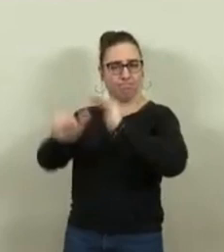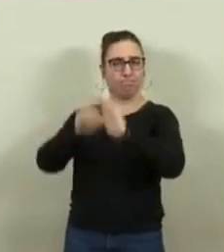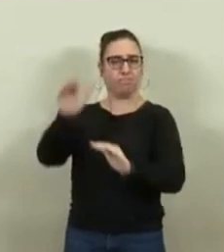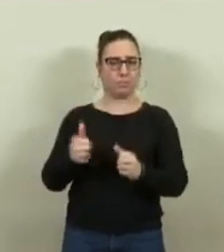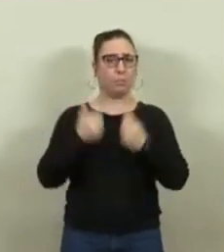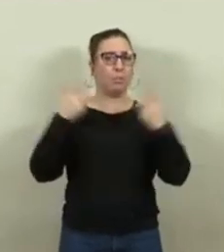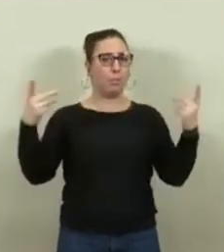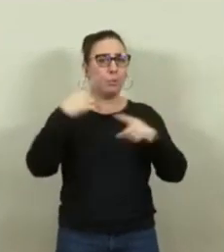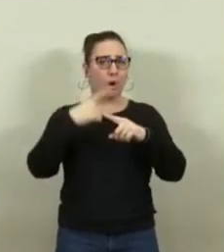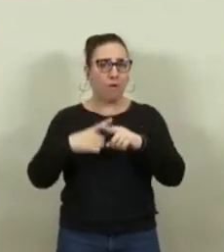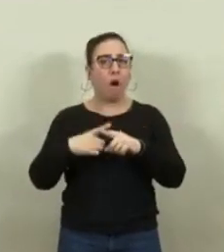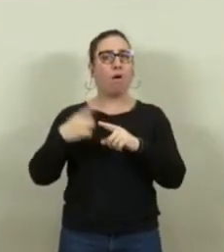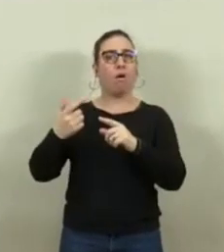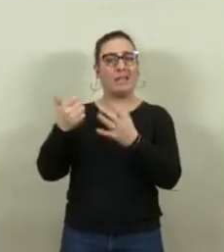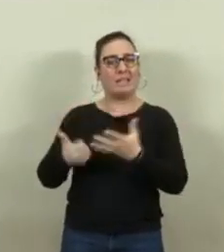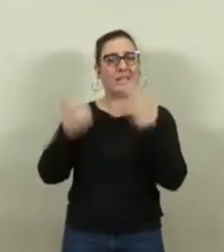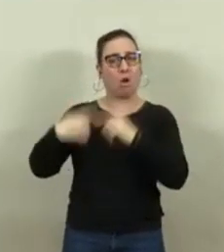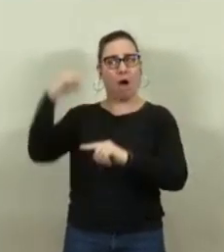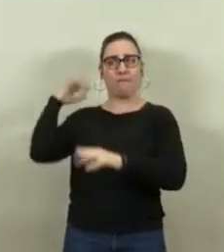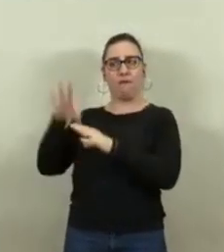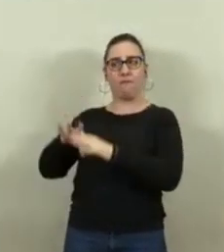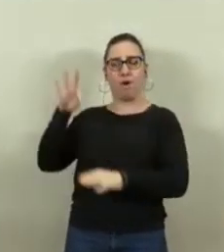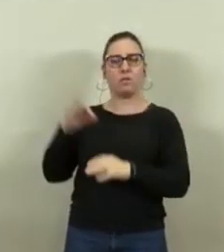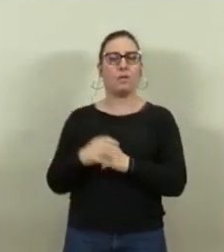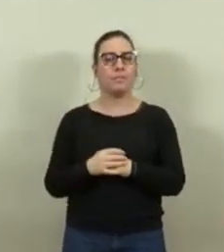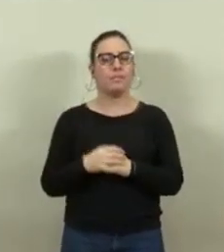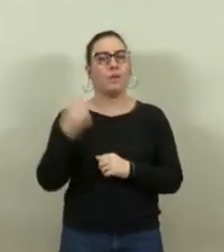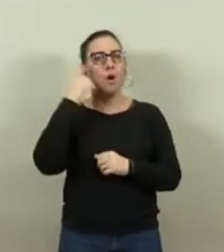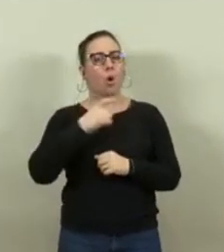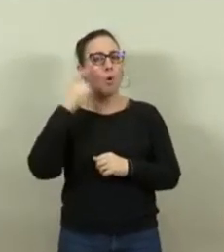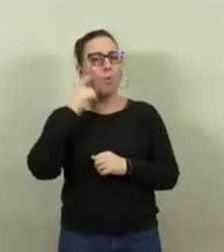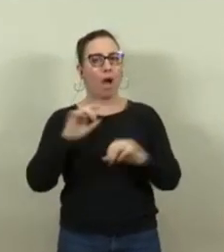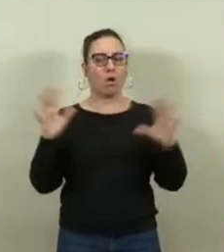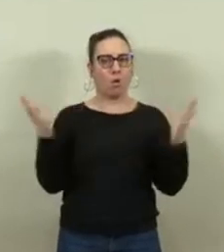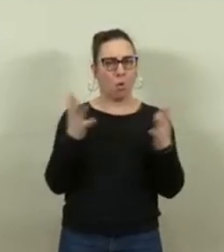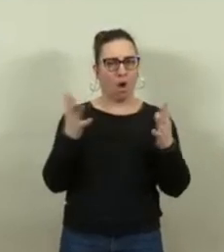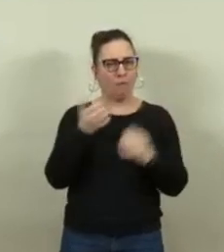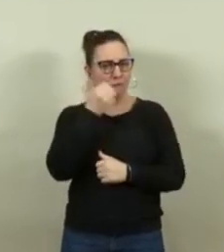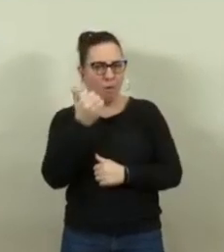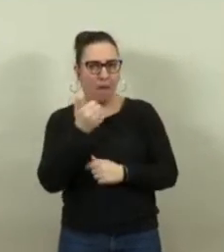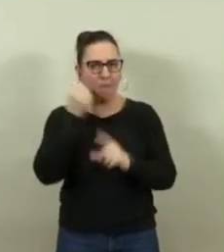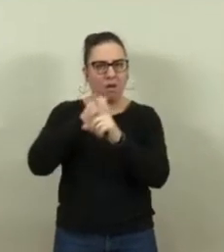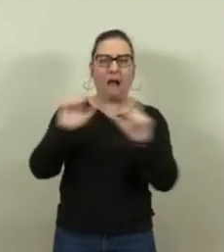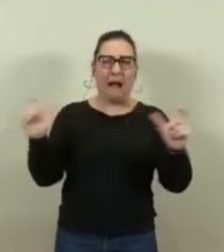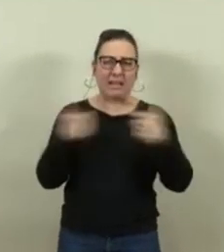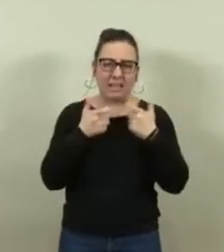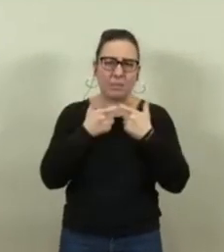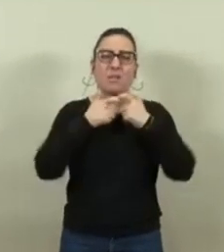du précédent mandat. On voit bien là la considération que vous portez concrètement à l'accessibilité.